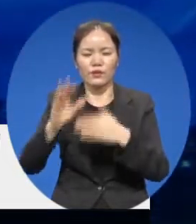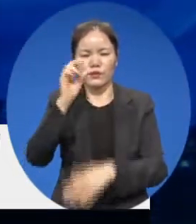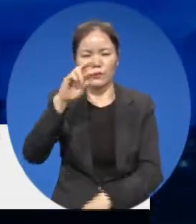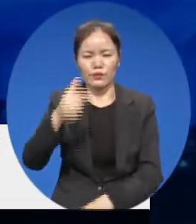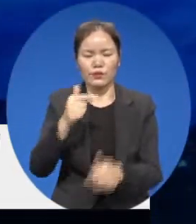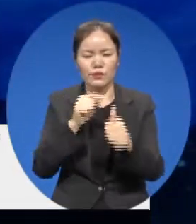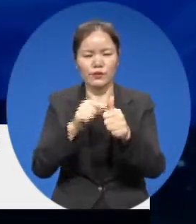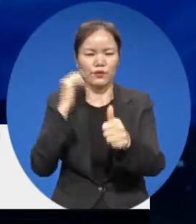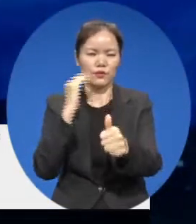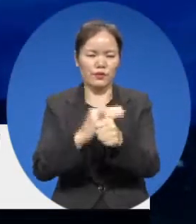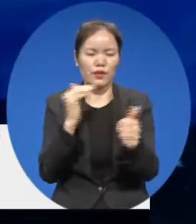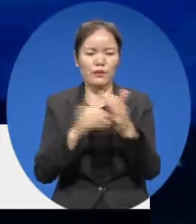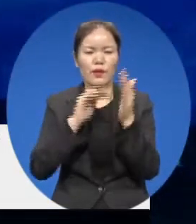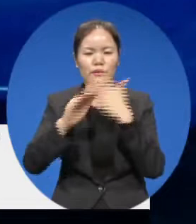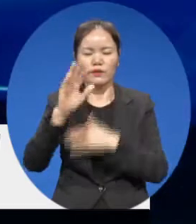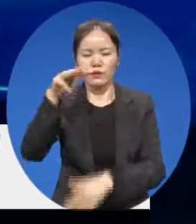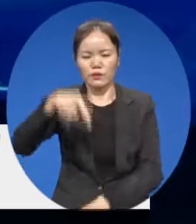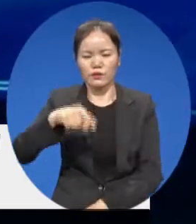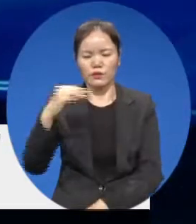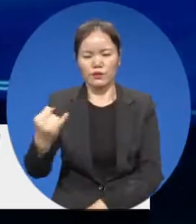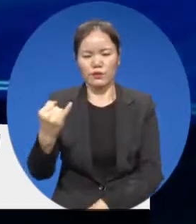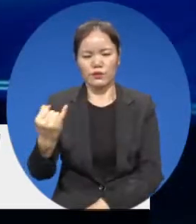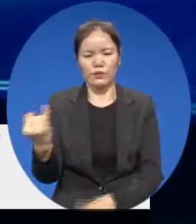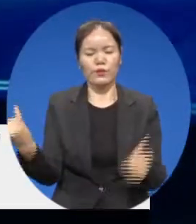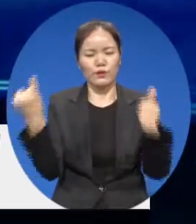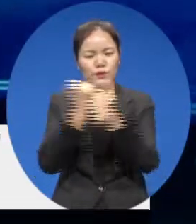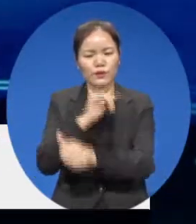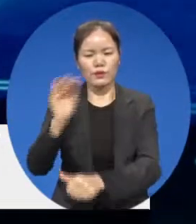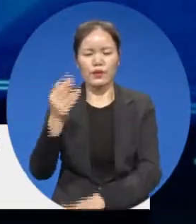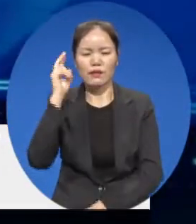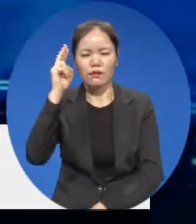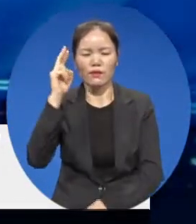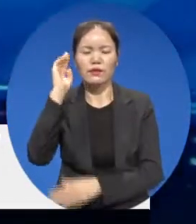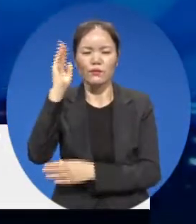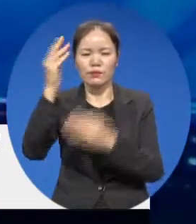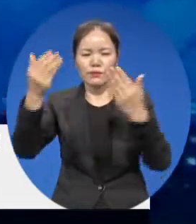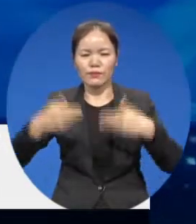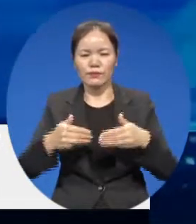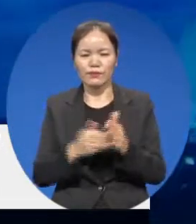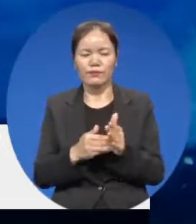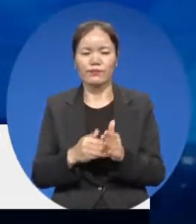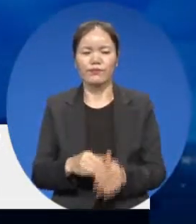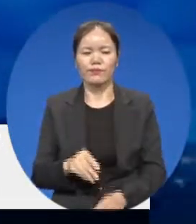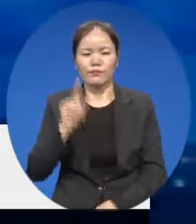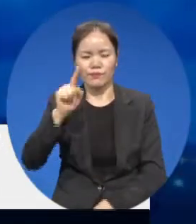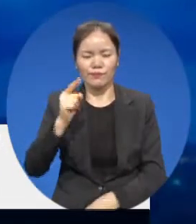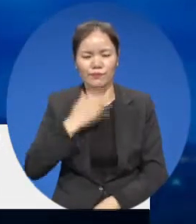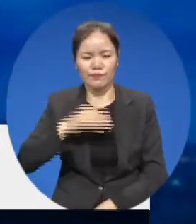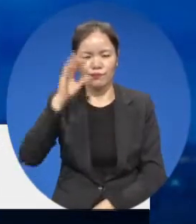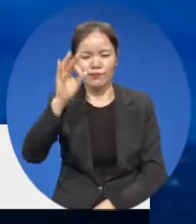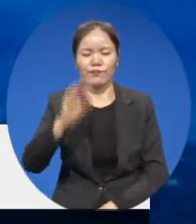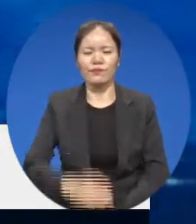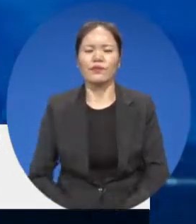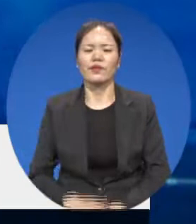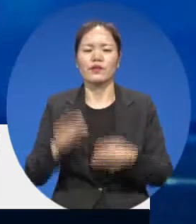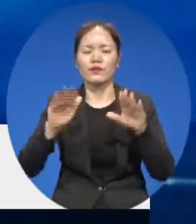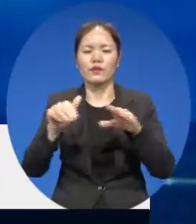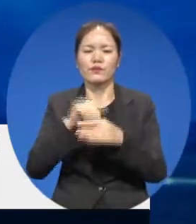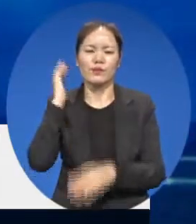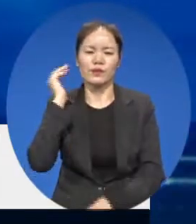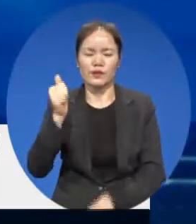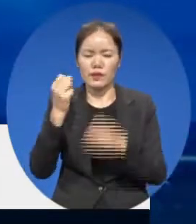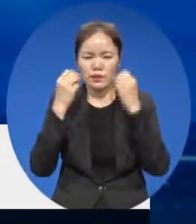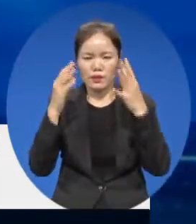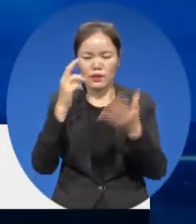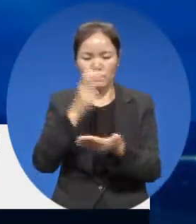아마 교체가 될 것이다 라고 장애 찬 평론가 께선 지금 점막을 하셨는데 일단 1 좀 짚어보도록 하겠습니다 오늘 문재인 대통령 신임